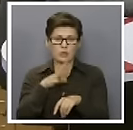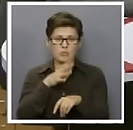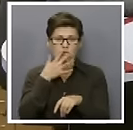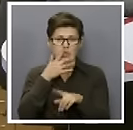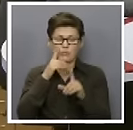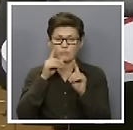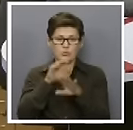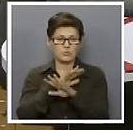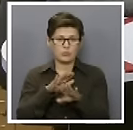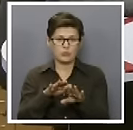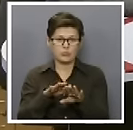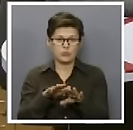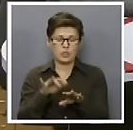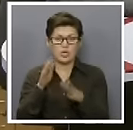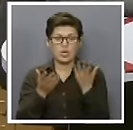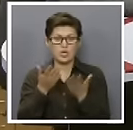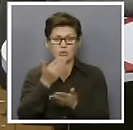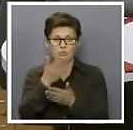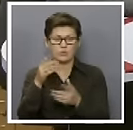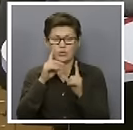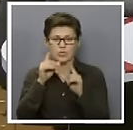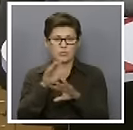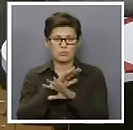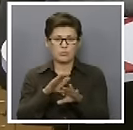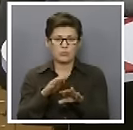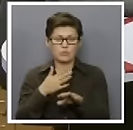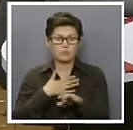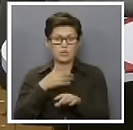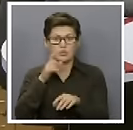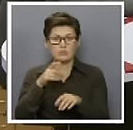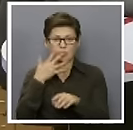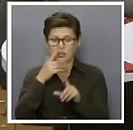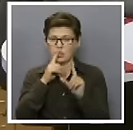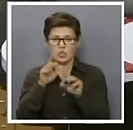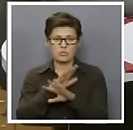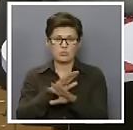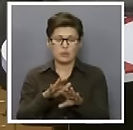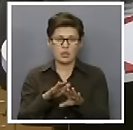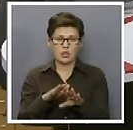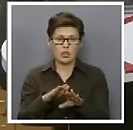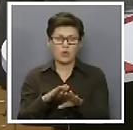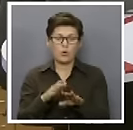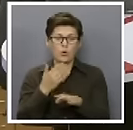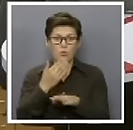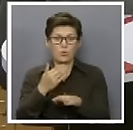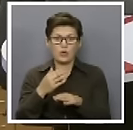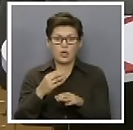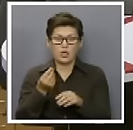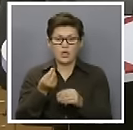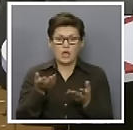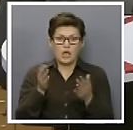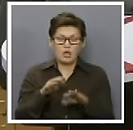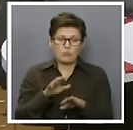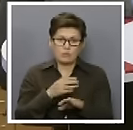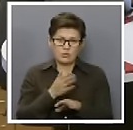шетке кетпеуінде. Егер бұл кетпей, қараңыз, біздің азаматымыз шетелге кетпей, осы нәрсе, осы ақша бізде қалатын